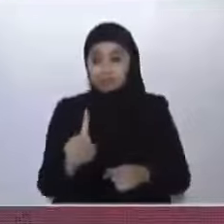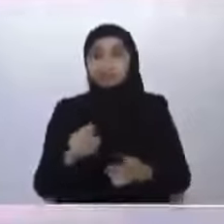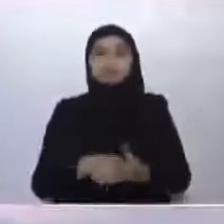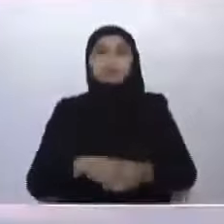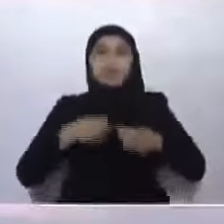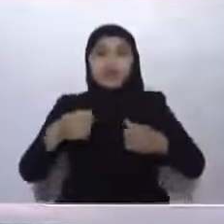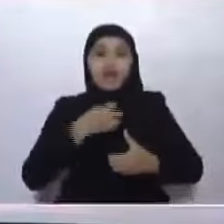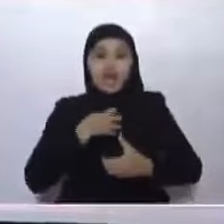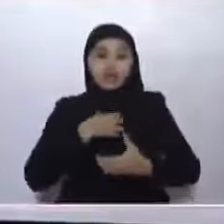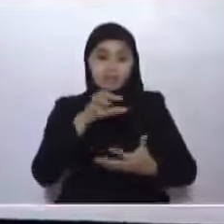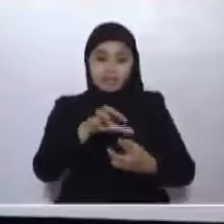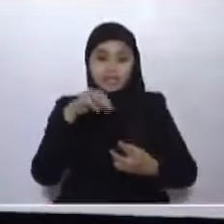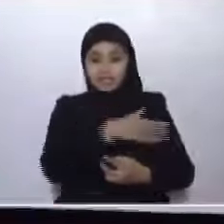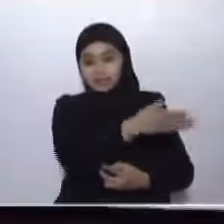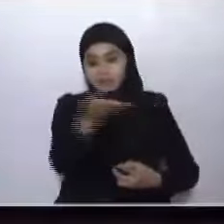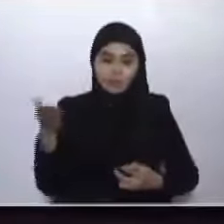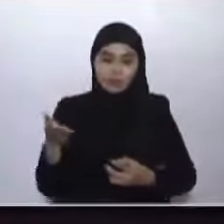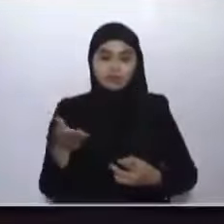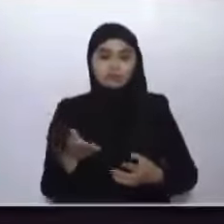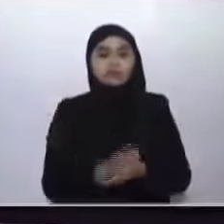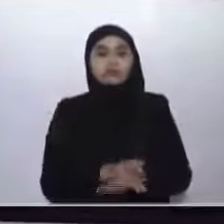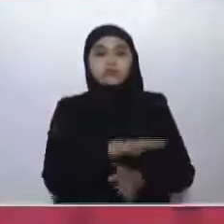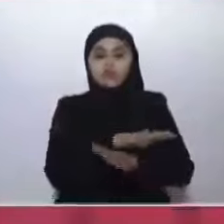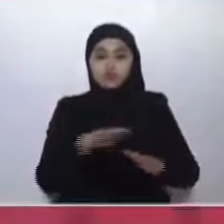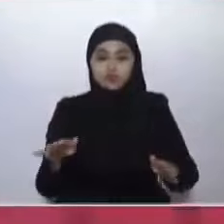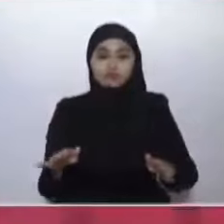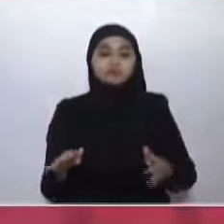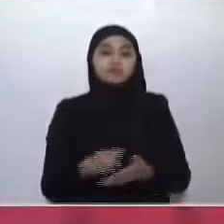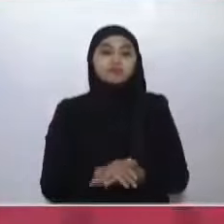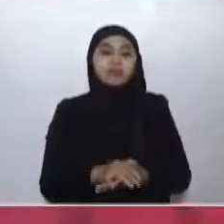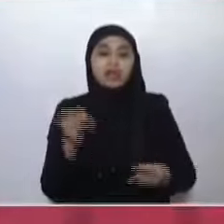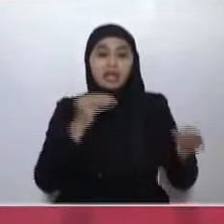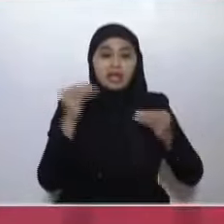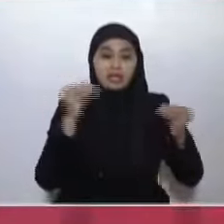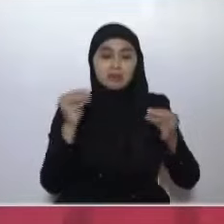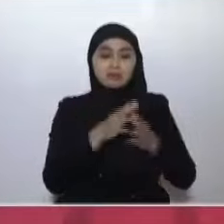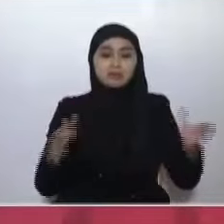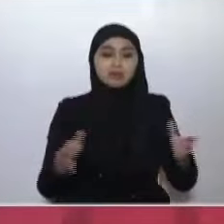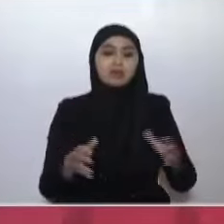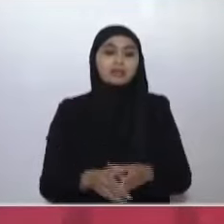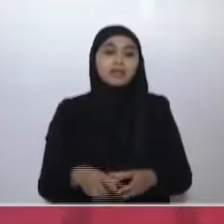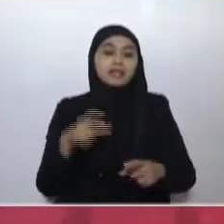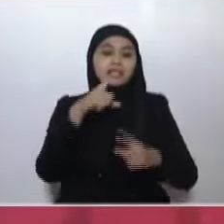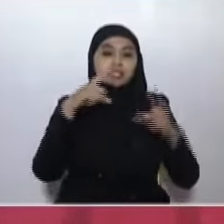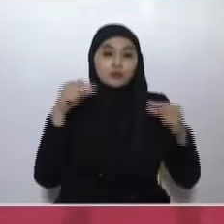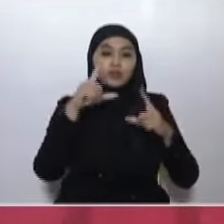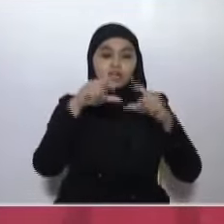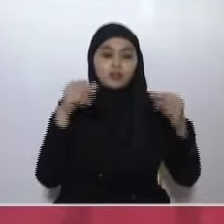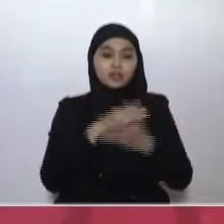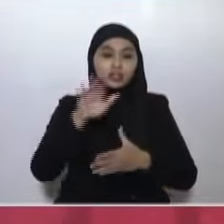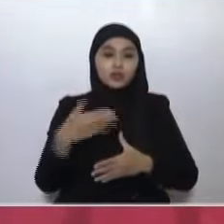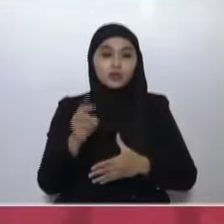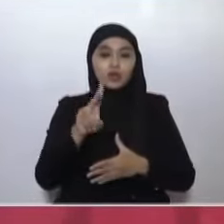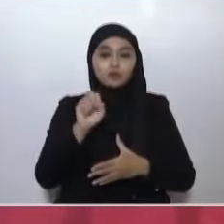pilih Anda demikian rangkaian debat publik kedua Pilgup Jawa Tengah 2024 sayaesa dan